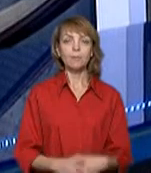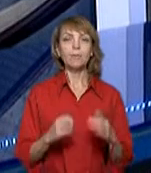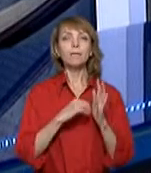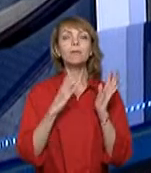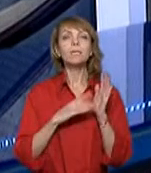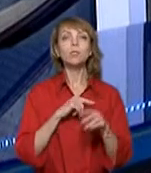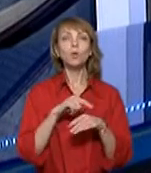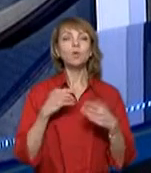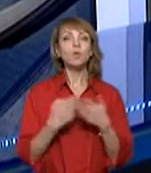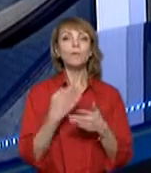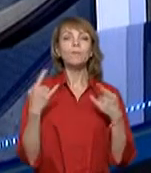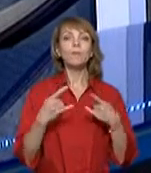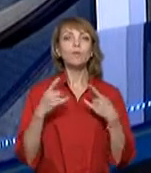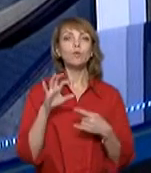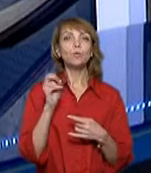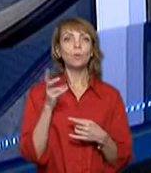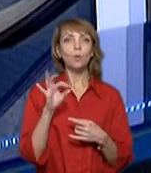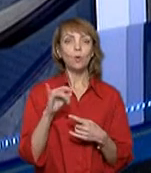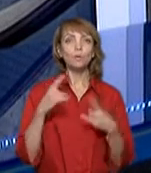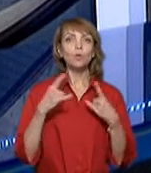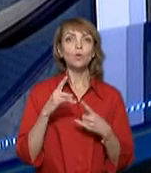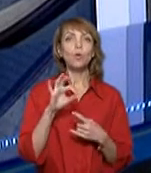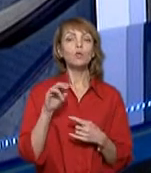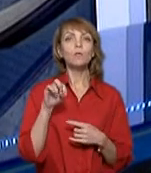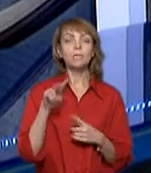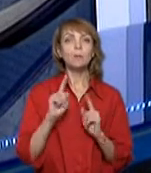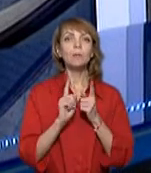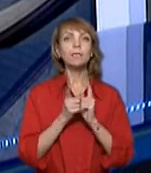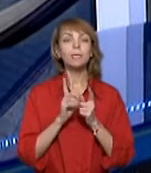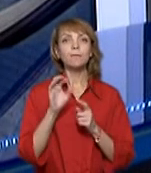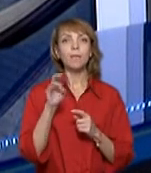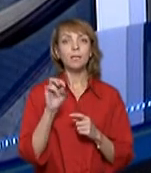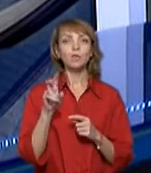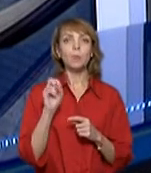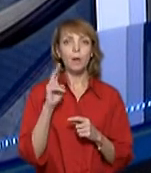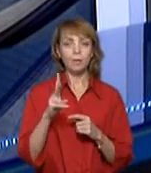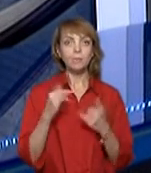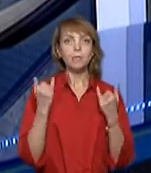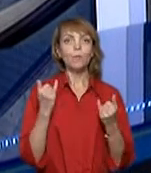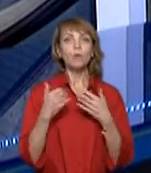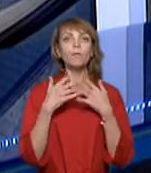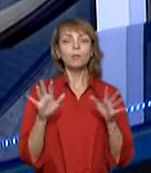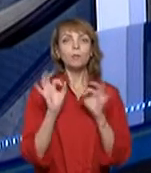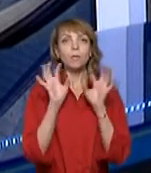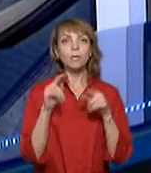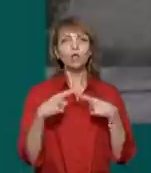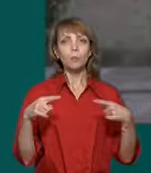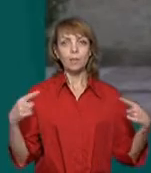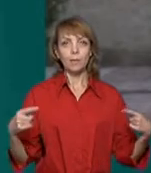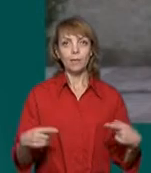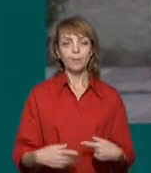19 година. Новини в ефірі Суспільного. В студії Олександра Новосел. Жестовою мовою перекладає Світлана Шпак. Сьогодні у випуску про таке.